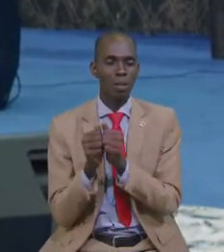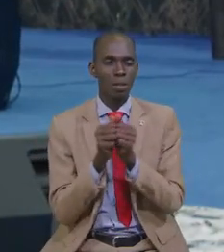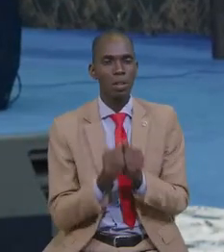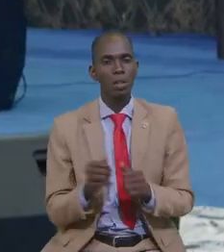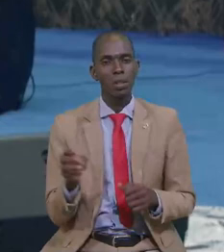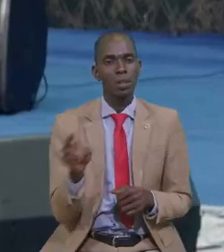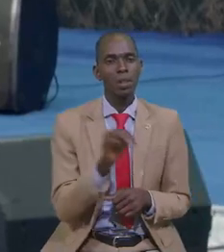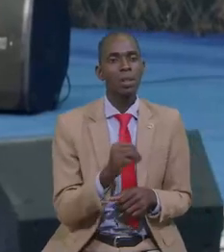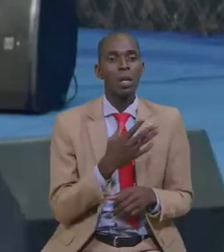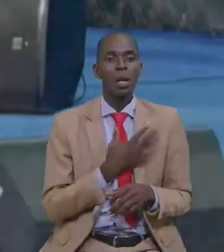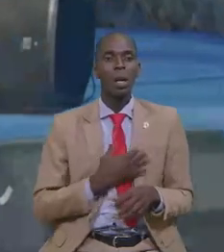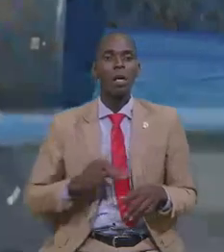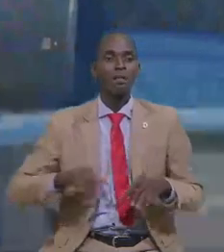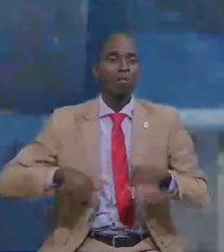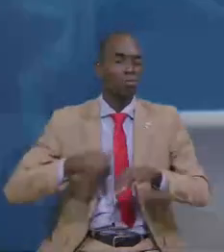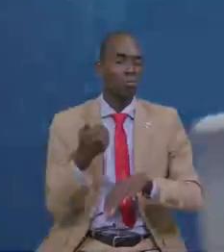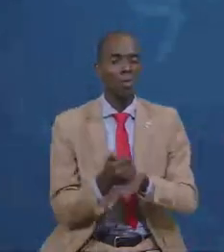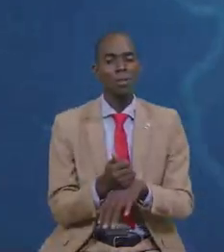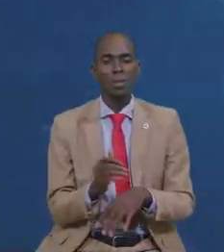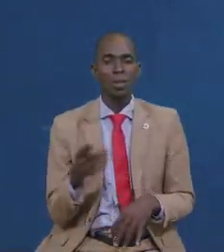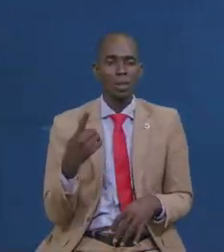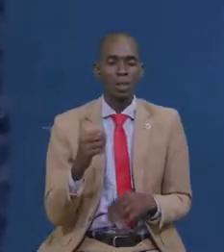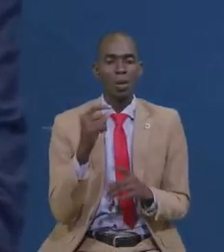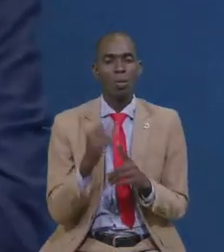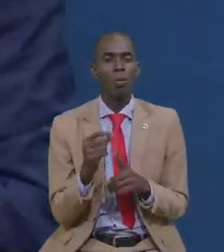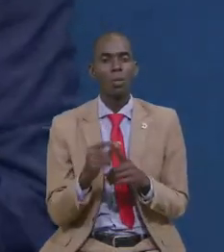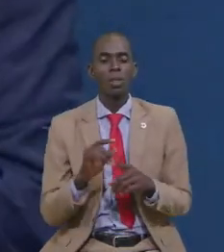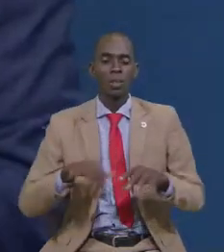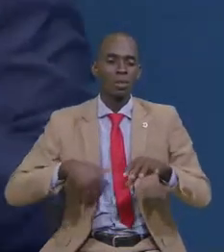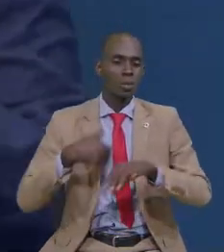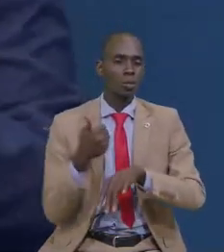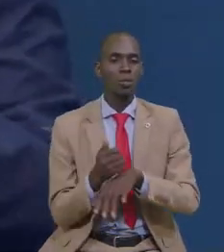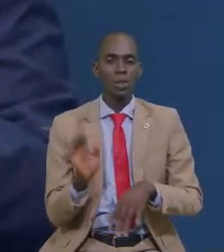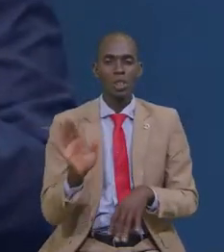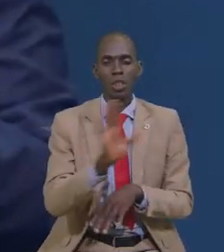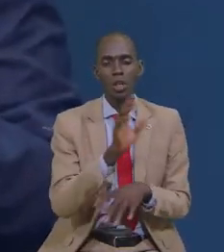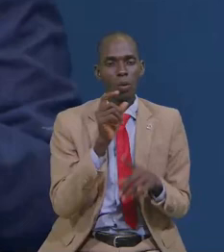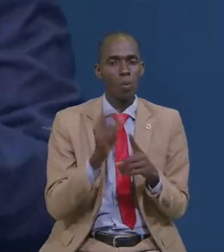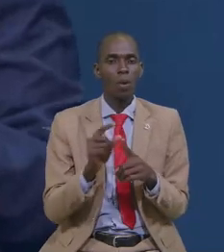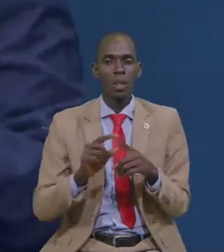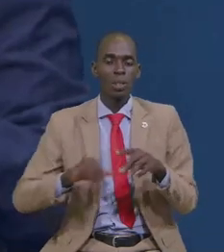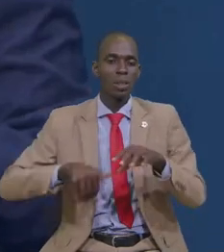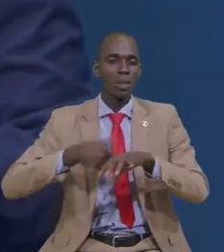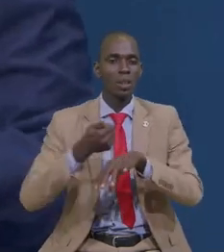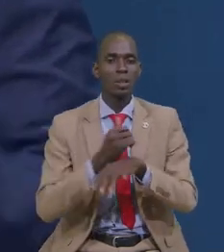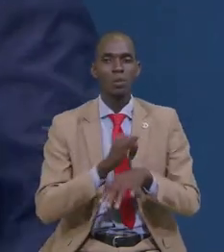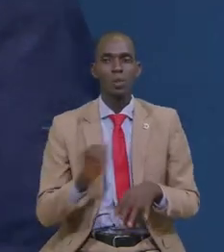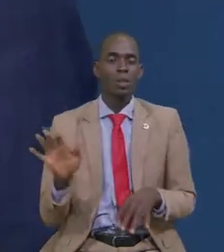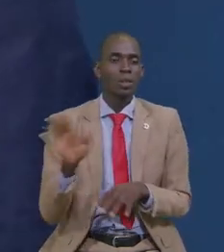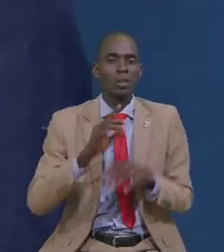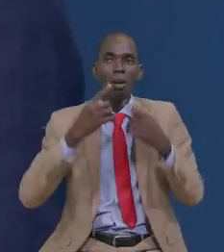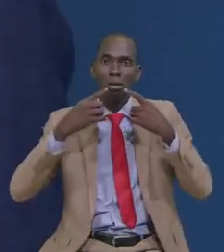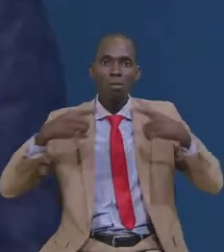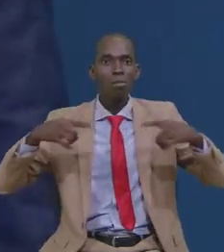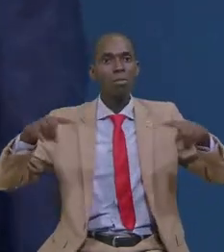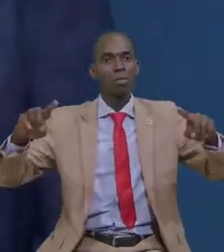travaillait avec eux et confirmait la parole, et confirmait leur parole, et confirmait